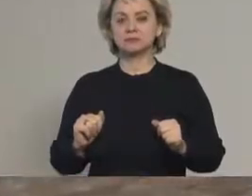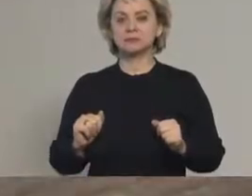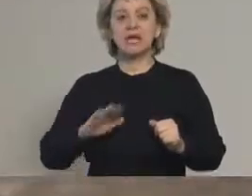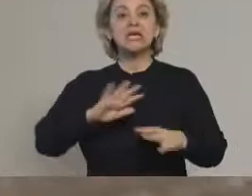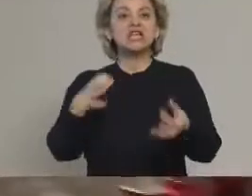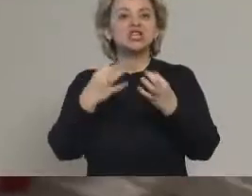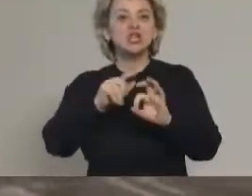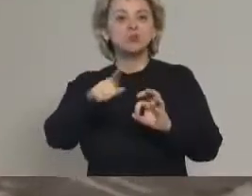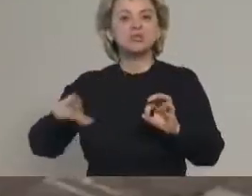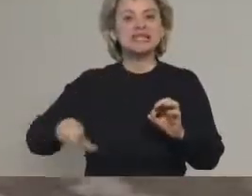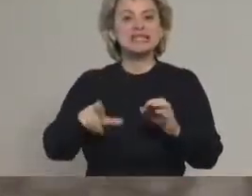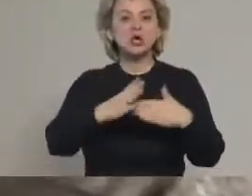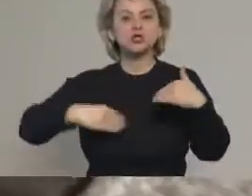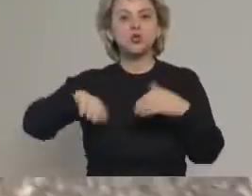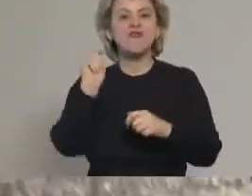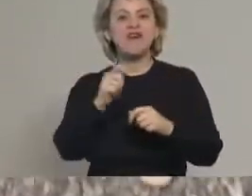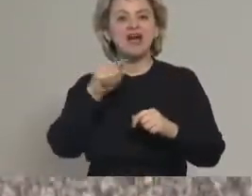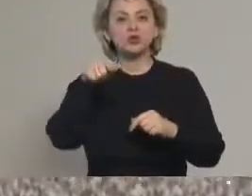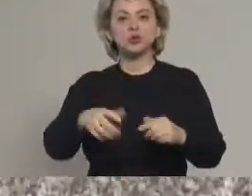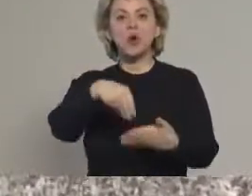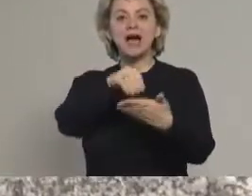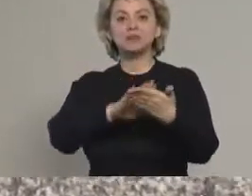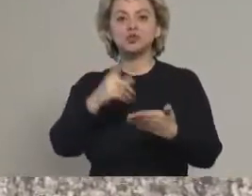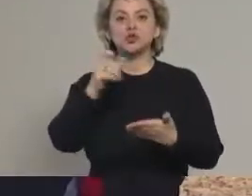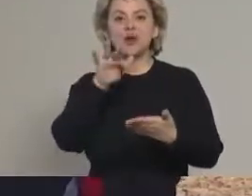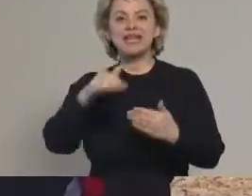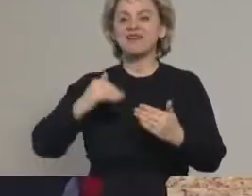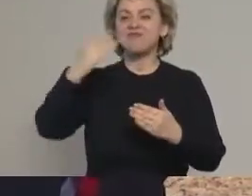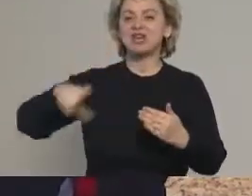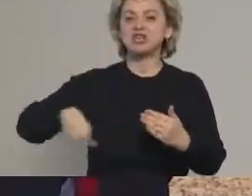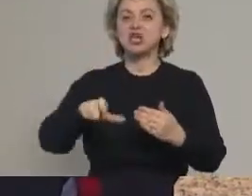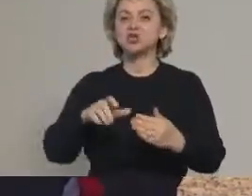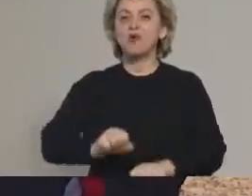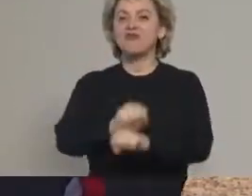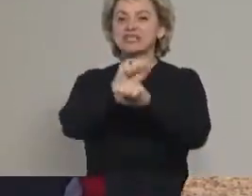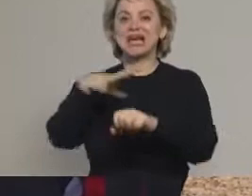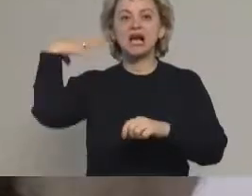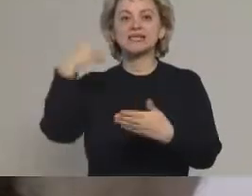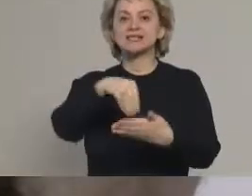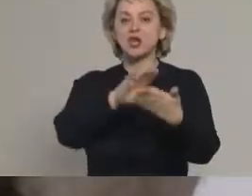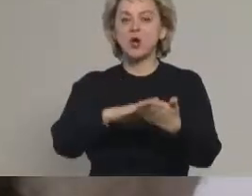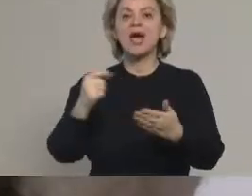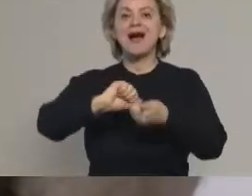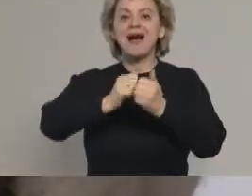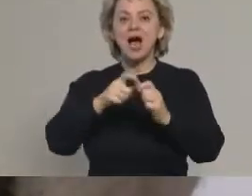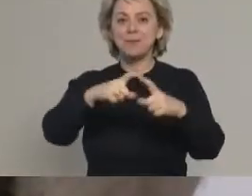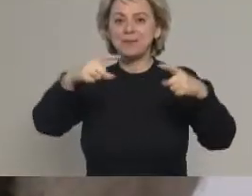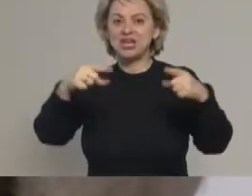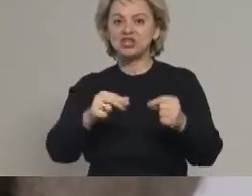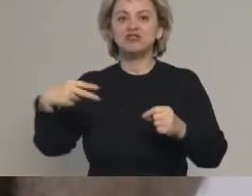Не допустите на Донскую землю войны. Отмечая столетие Верхнедонского восстания, казаки заложили капсулу с посланием